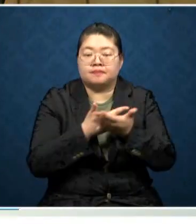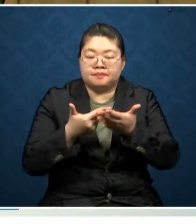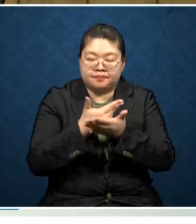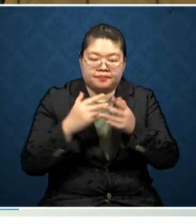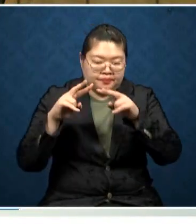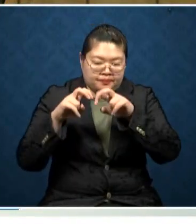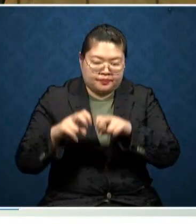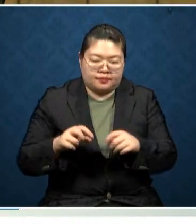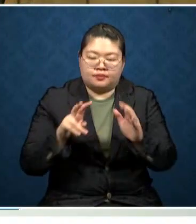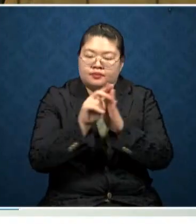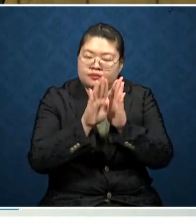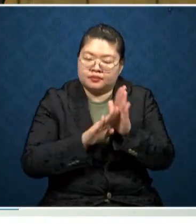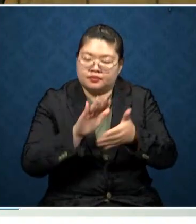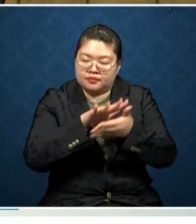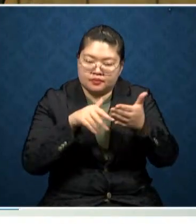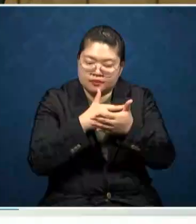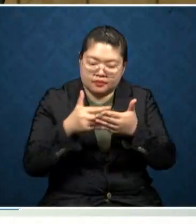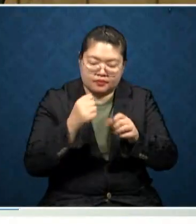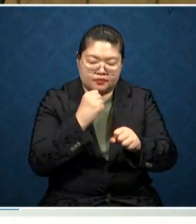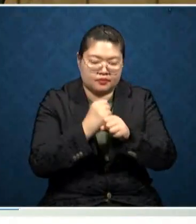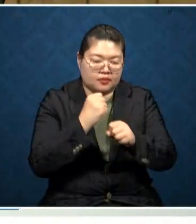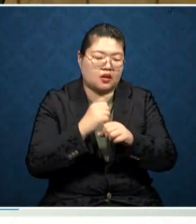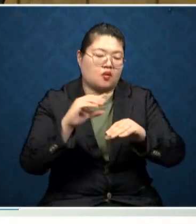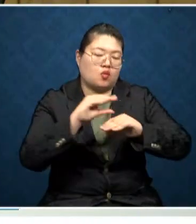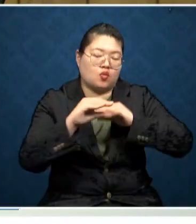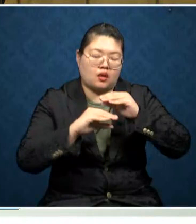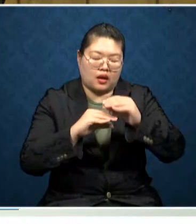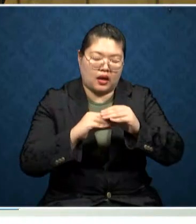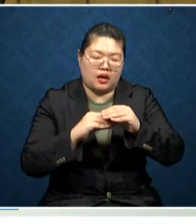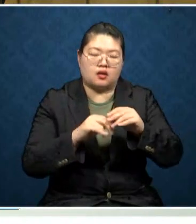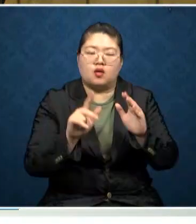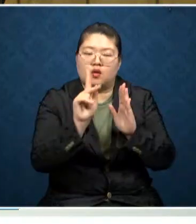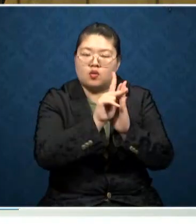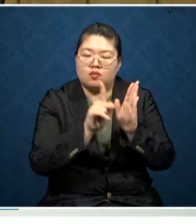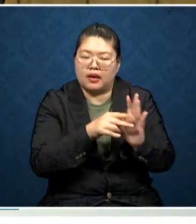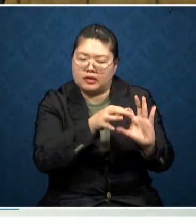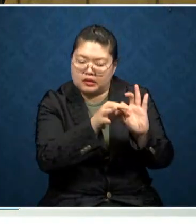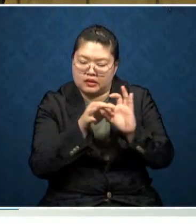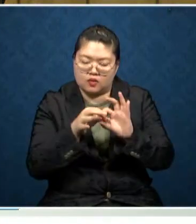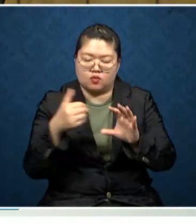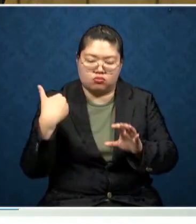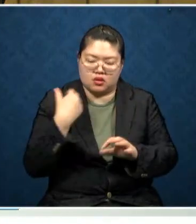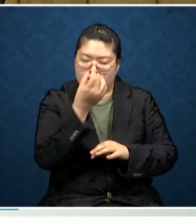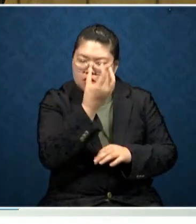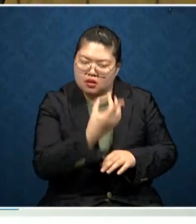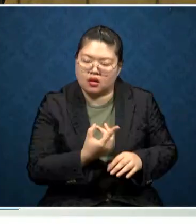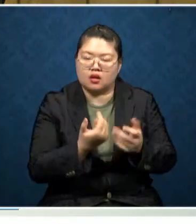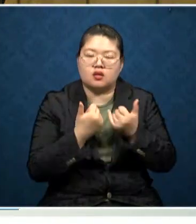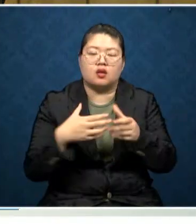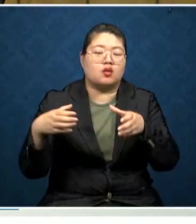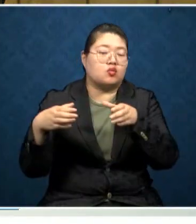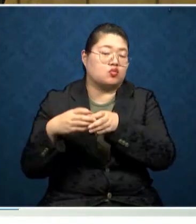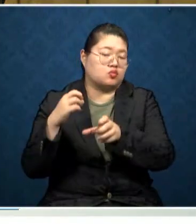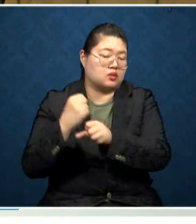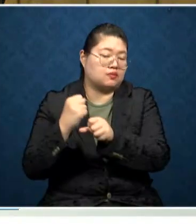นโยบายแผนแผนงานโครงการและข้อกฎหมายที่เกี่ยวข้องรวมทั้งได้เชิญหน่วยงานมา